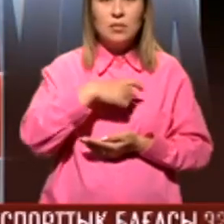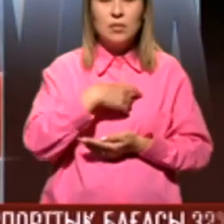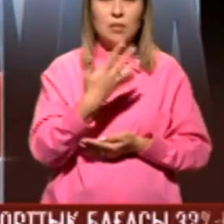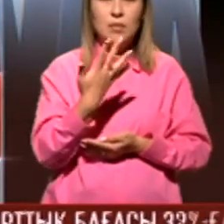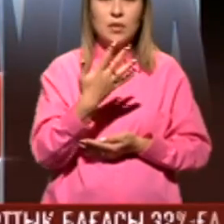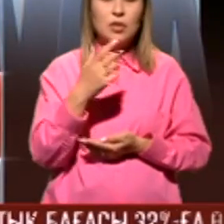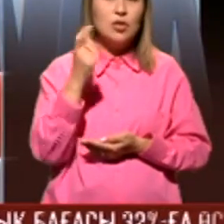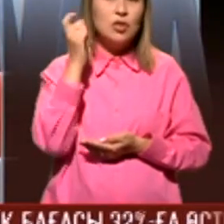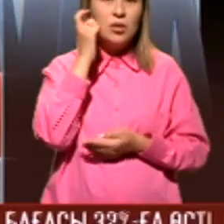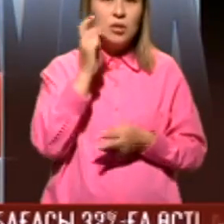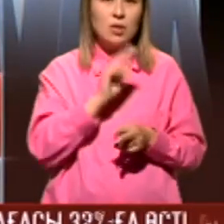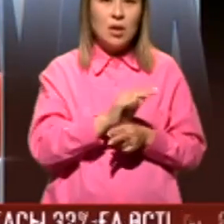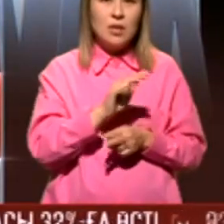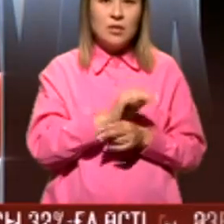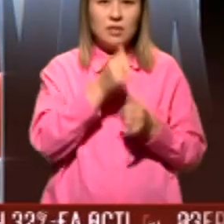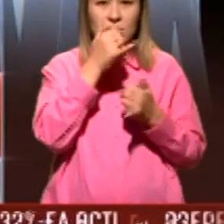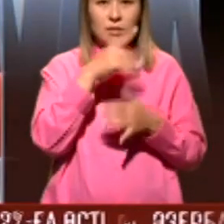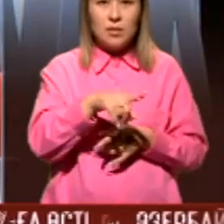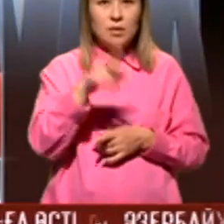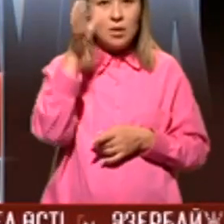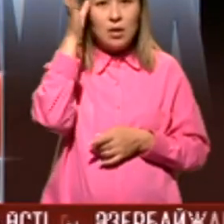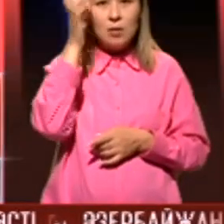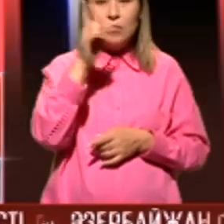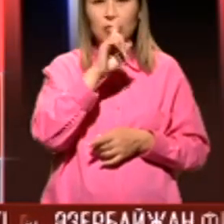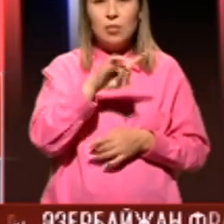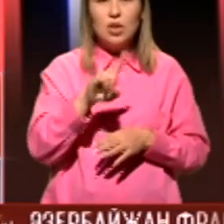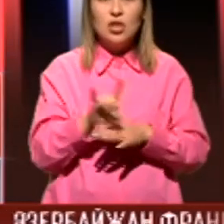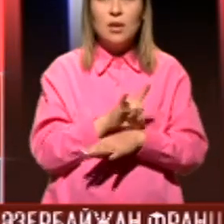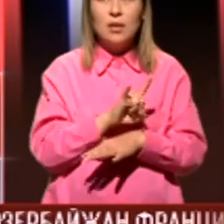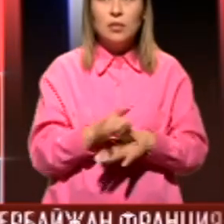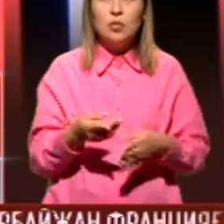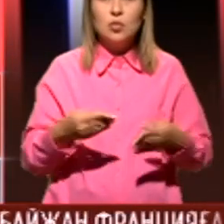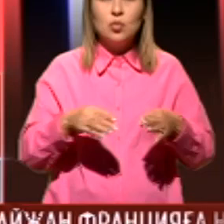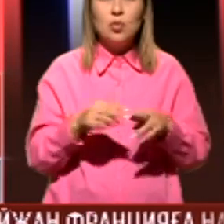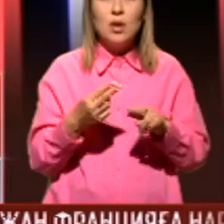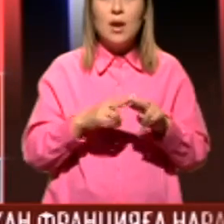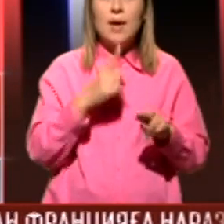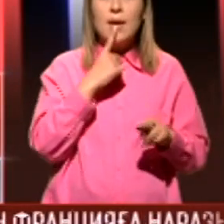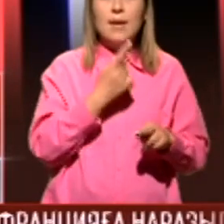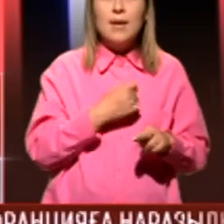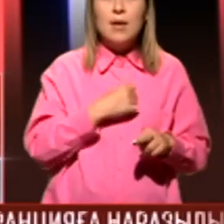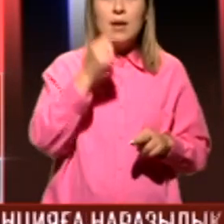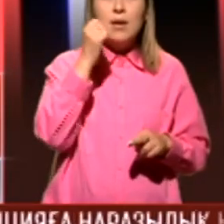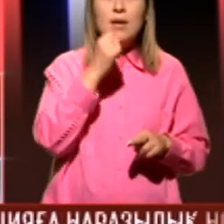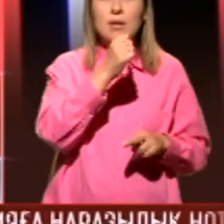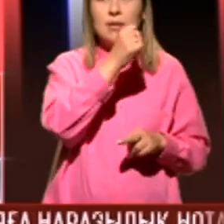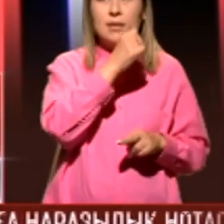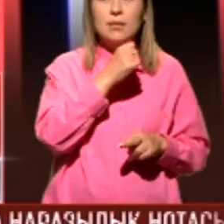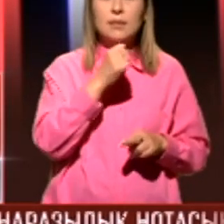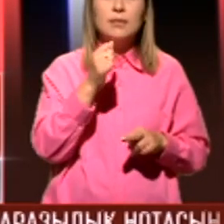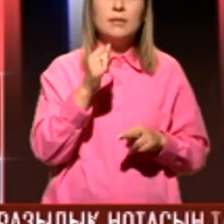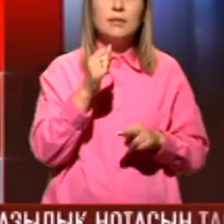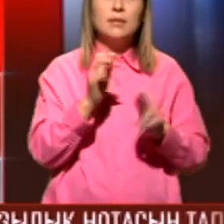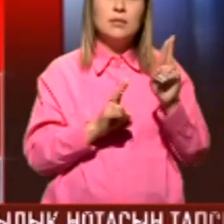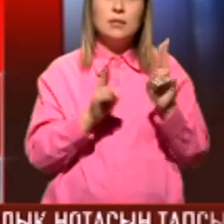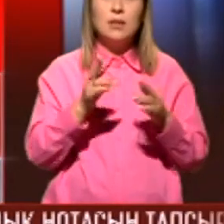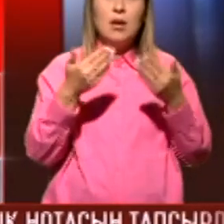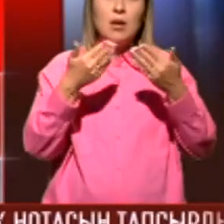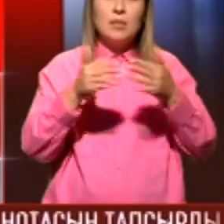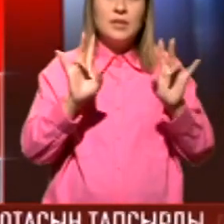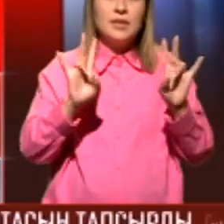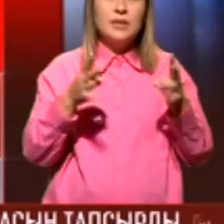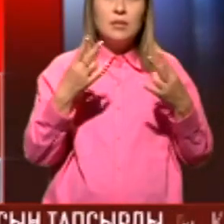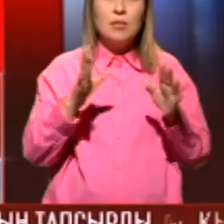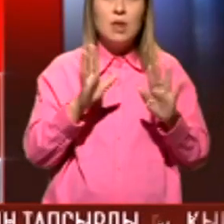балаға түсіндіре алмайтын ғалым, ғалым емес, шарлатан депті да. Сондықтан армияның енді құпиясын, тактикасын бәрін ашпай ақ қойсын,